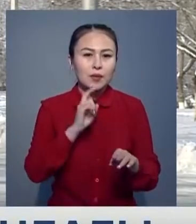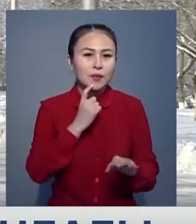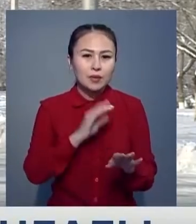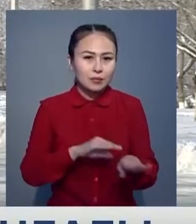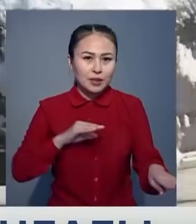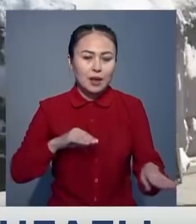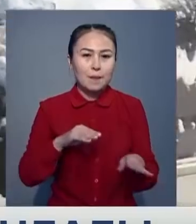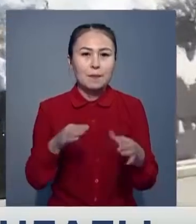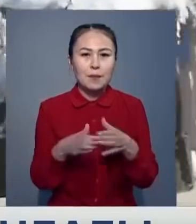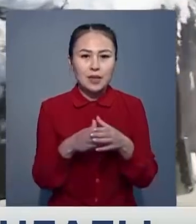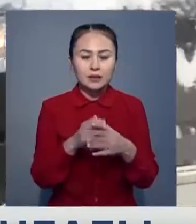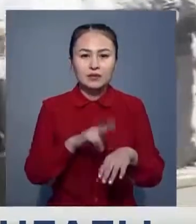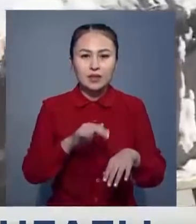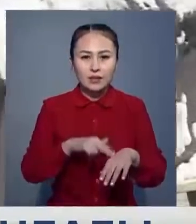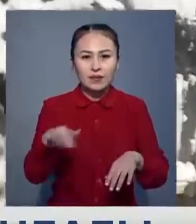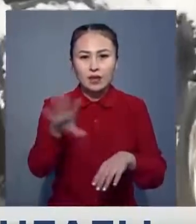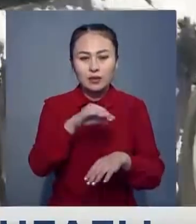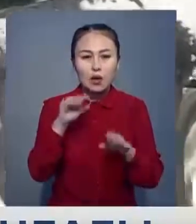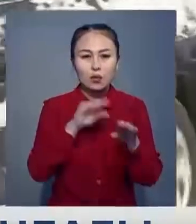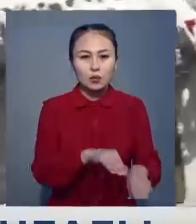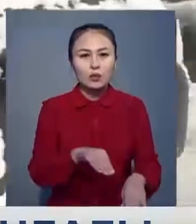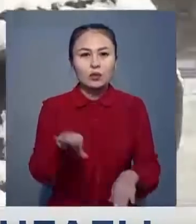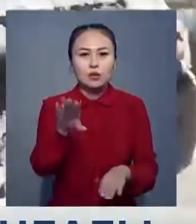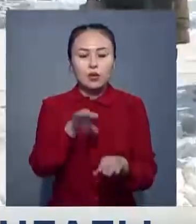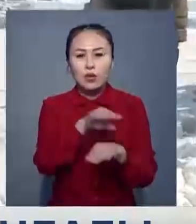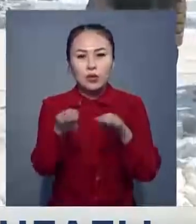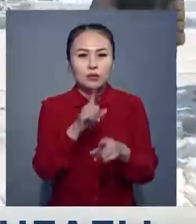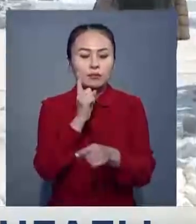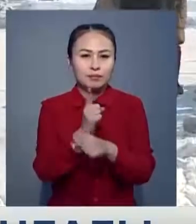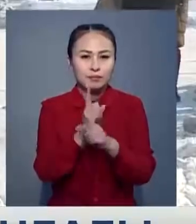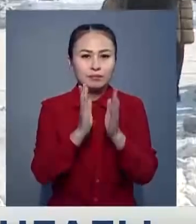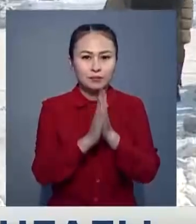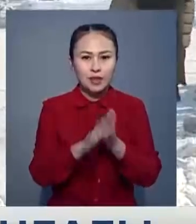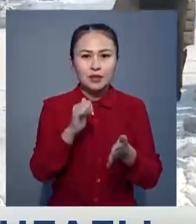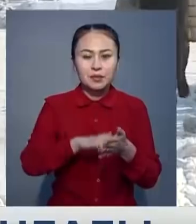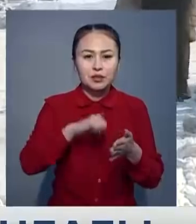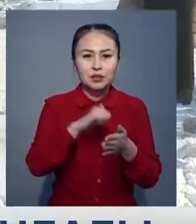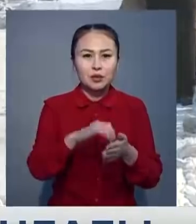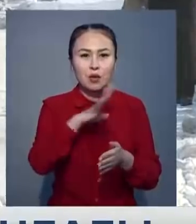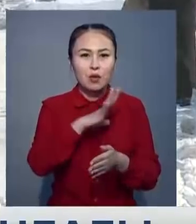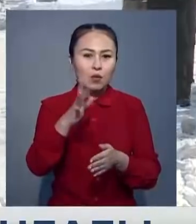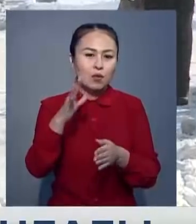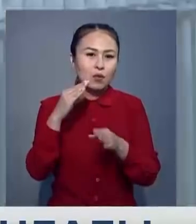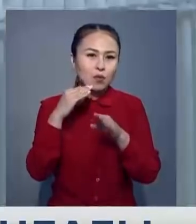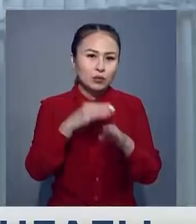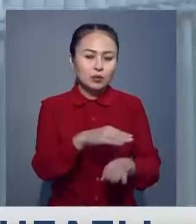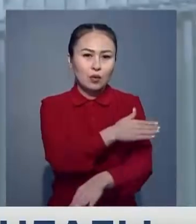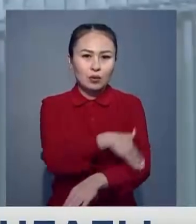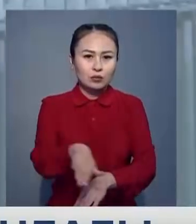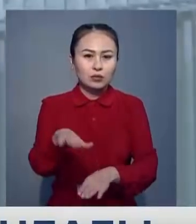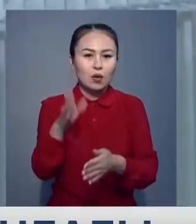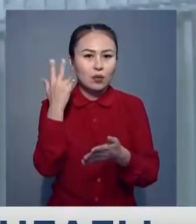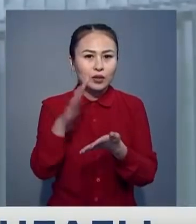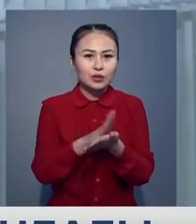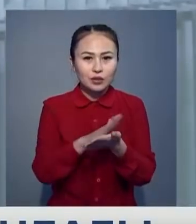қиындатты. Қалалық полиция департаменті автокөліктерді жолдың жиегіне қоймауды ескертеді. Себебі жиектегі көлік көшелерді